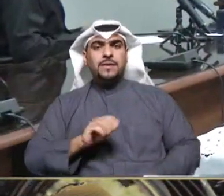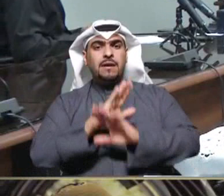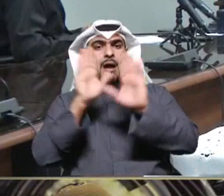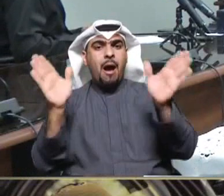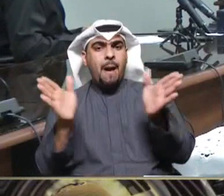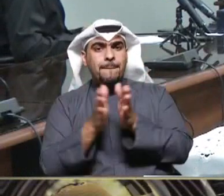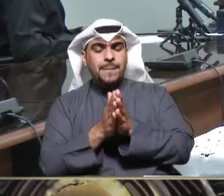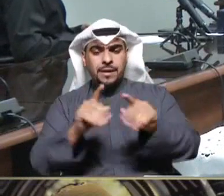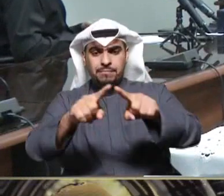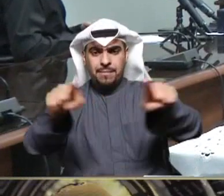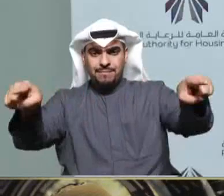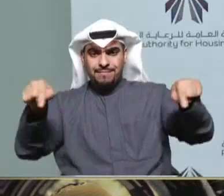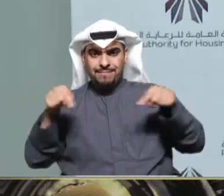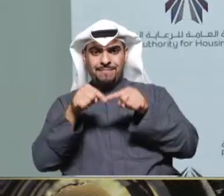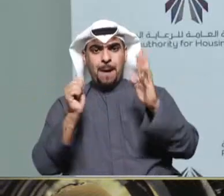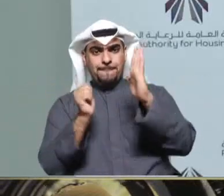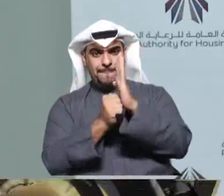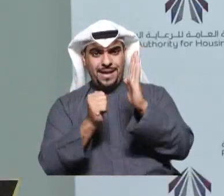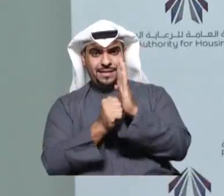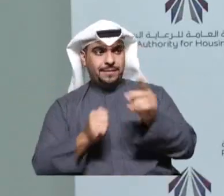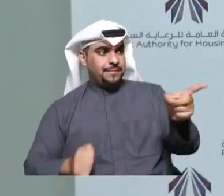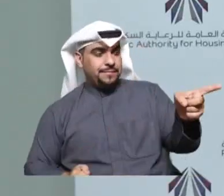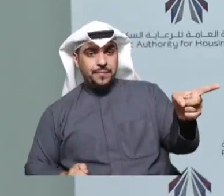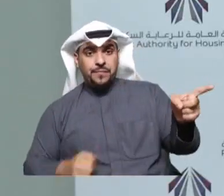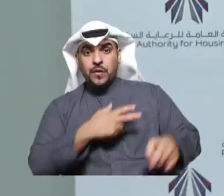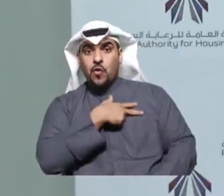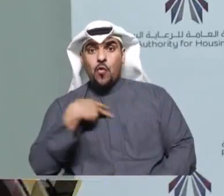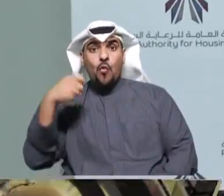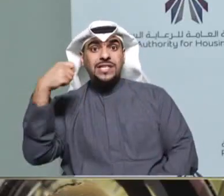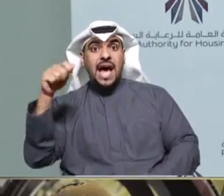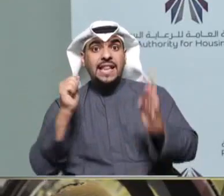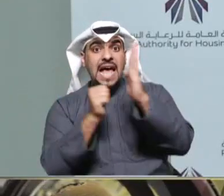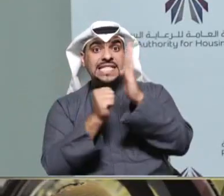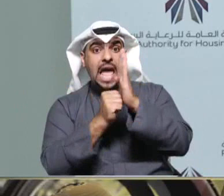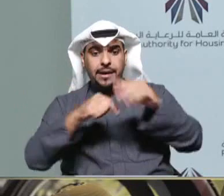33,687 وحدة سكنية. أن المؤسسة الآن تقوم بتنفيذ